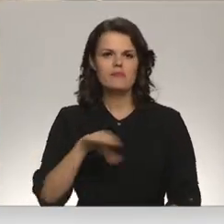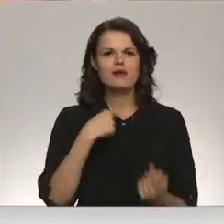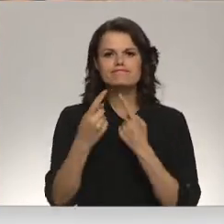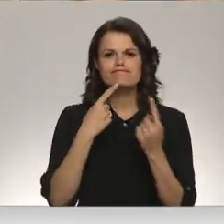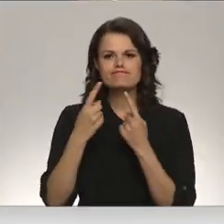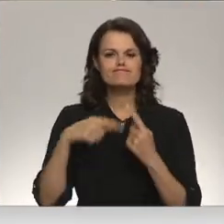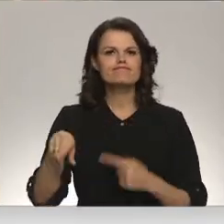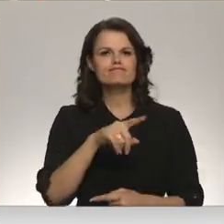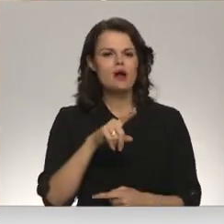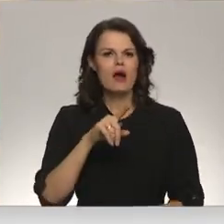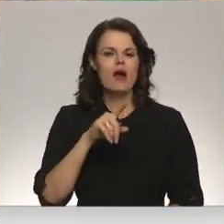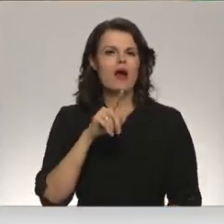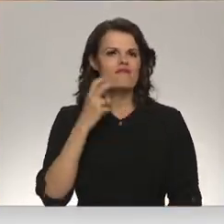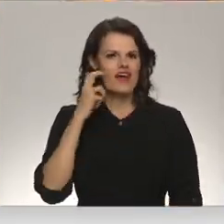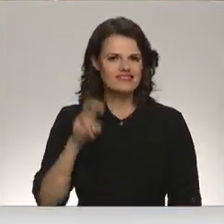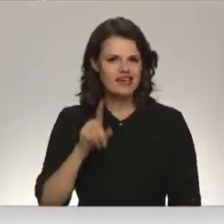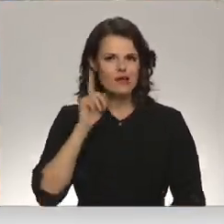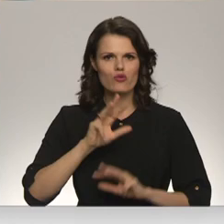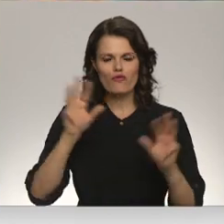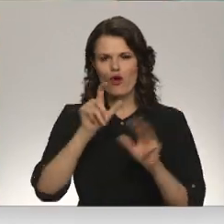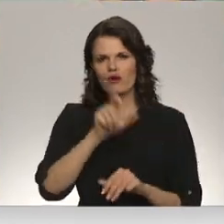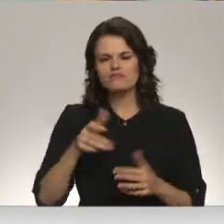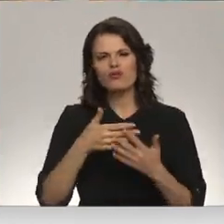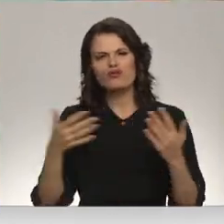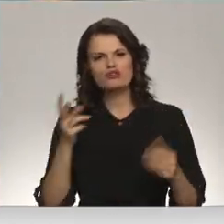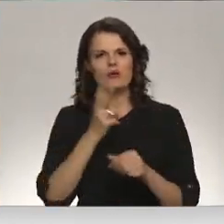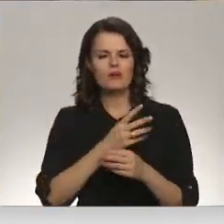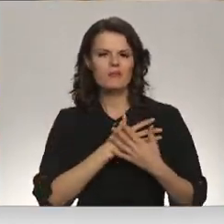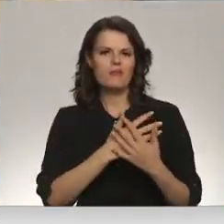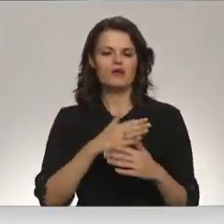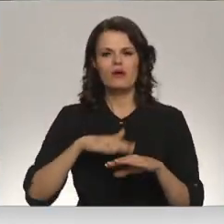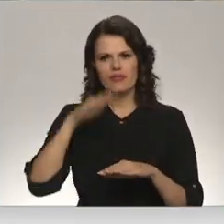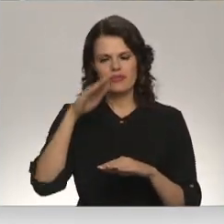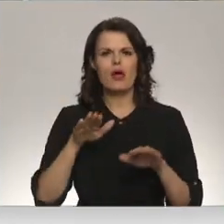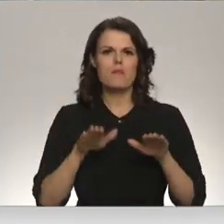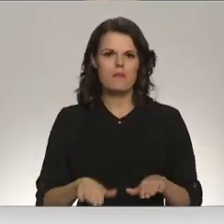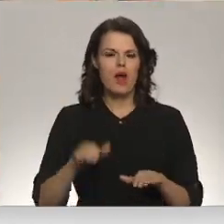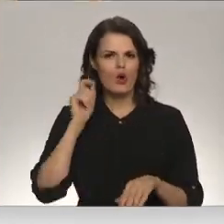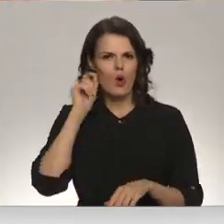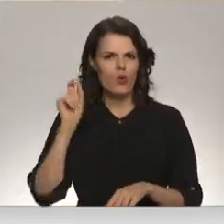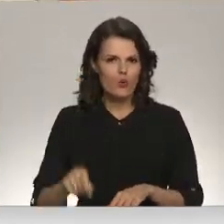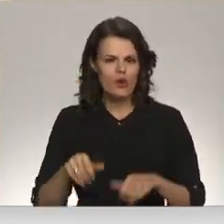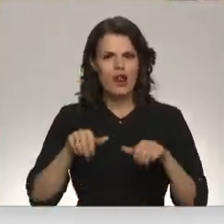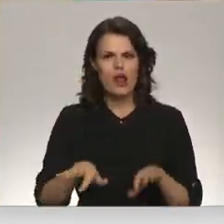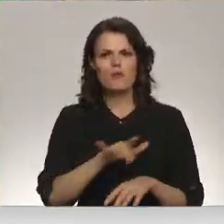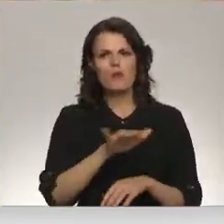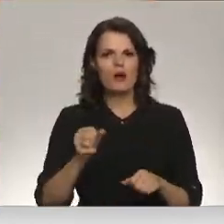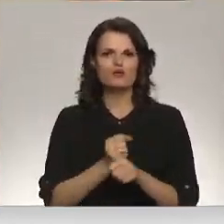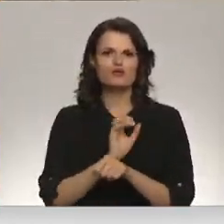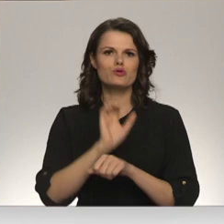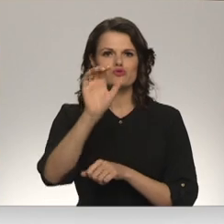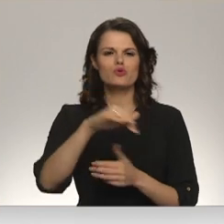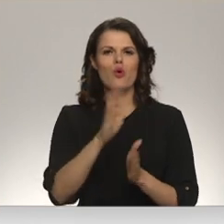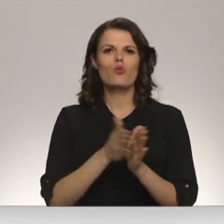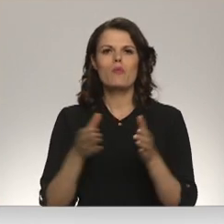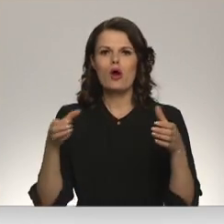jauno volejbolistu vecāki atzīst, ka dažādu pienākumu un patriotismu dēļ palikuši Ukrainā. Lēmums bērnu tomēr sūtīt kopā